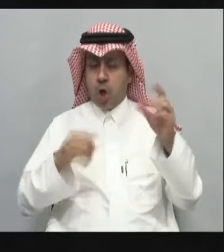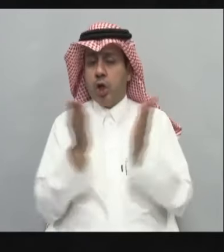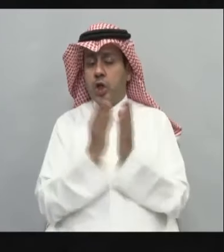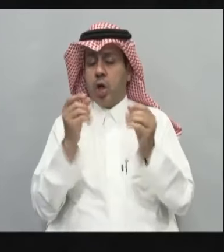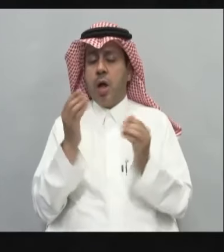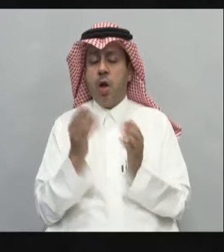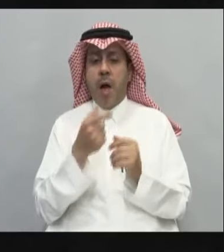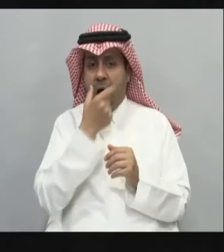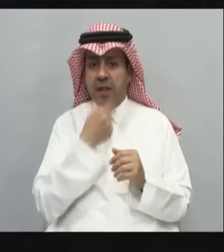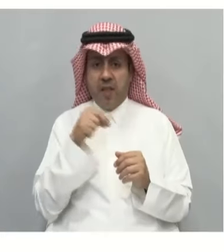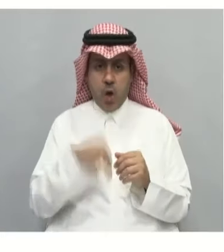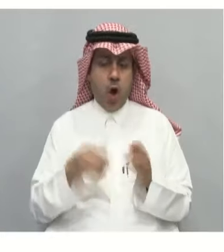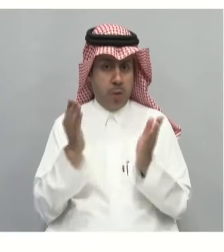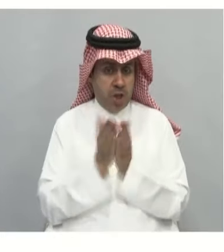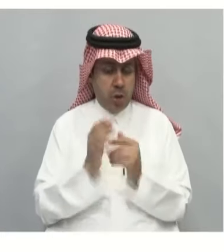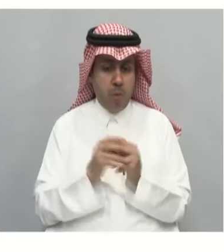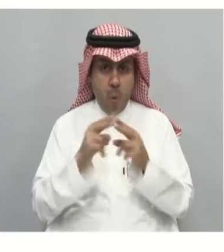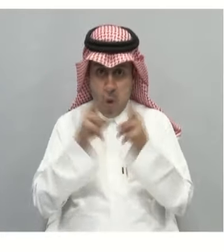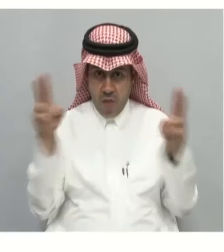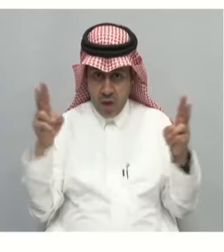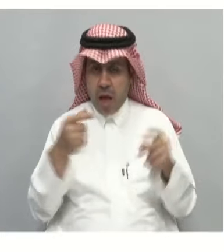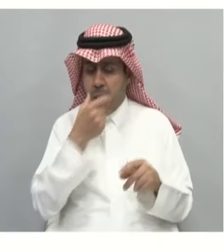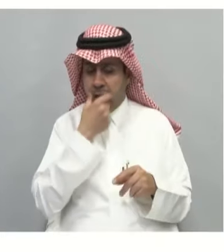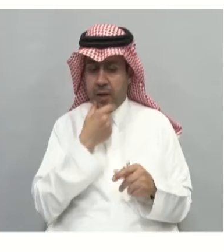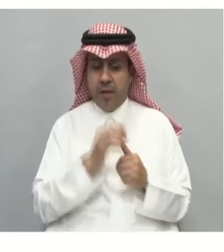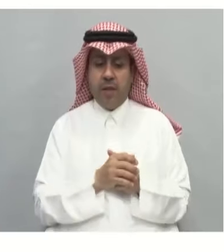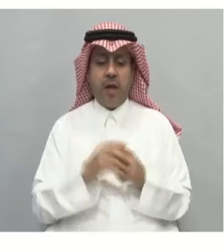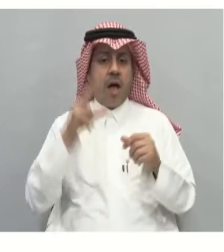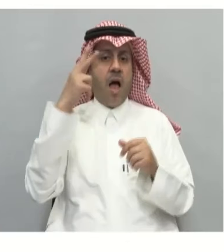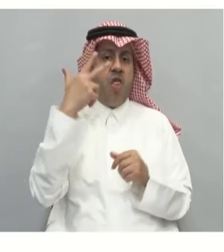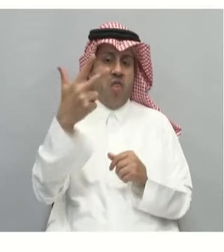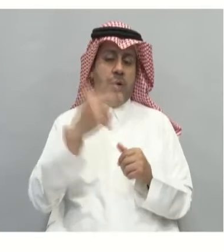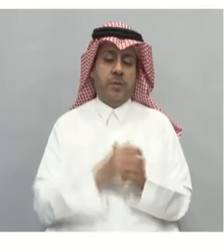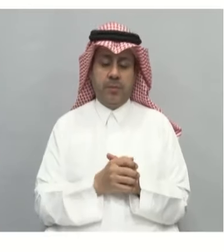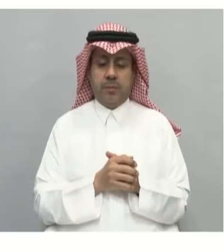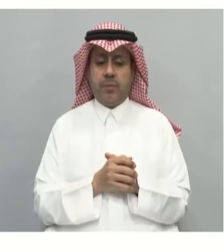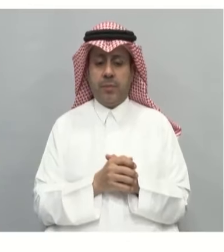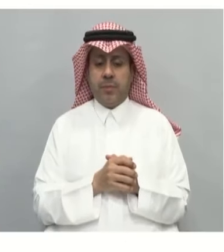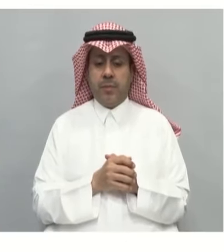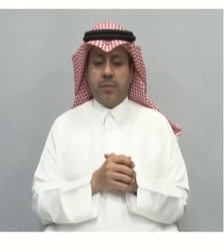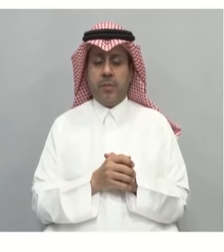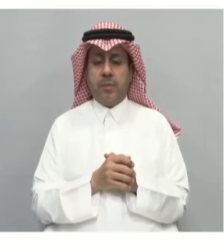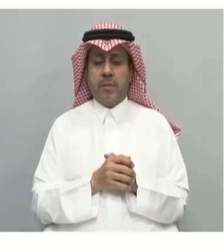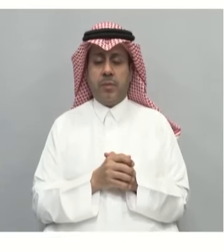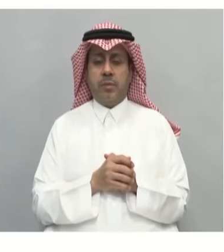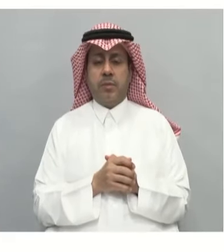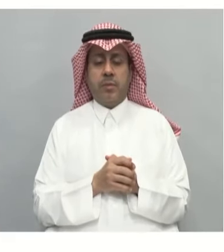وهو كما هو ظاهر امامكم الحديث الثامن ذلكم هو موضوع